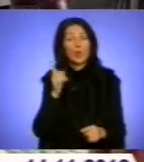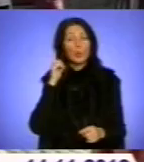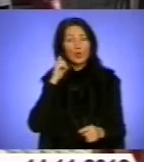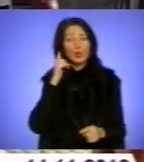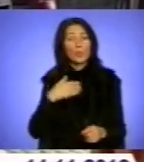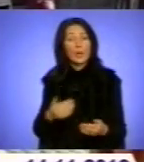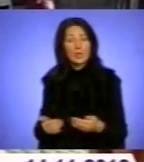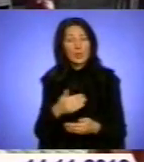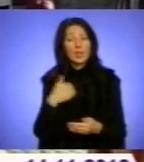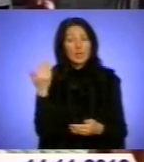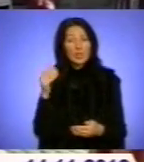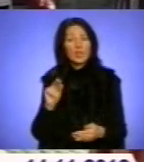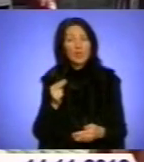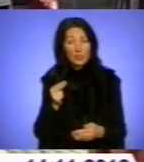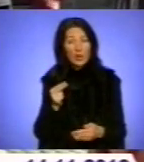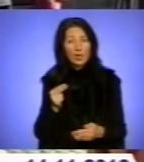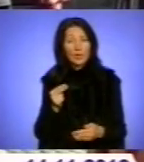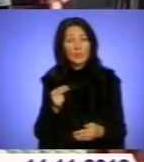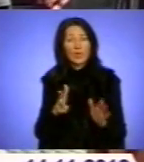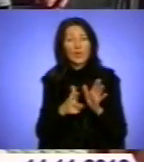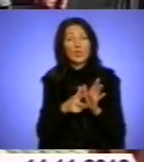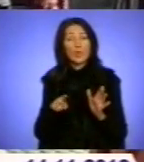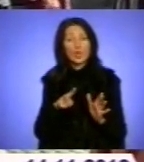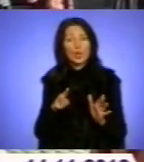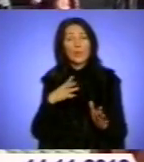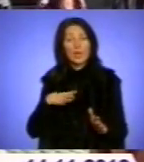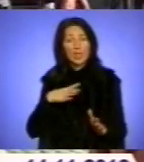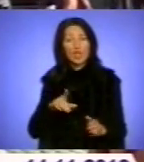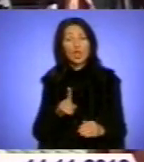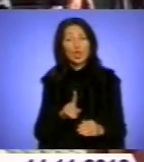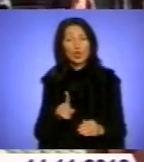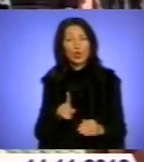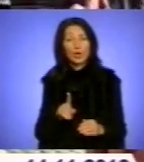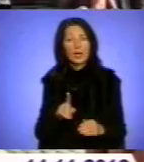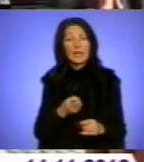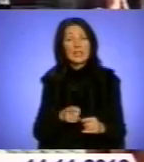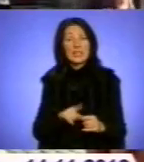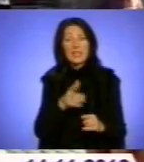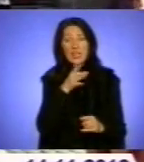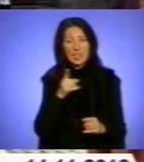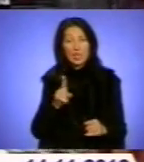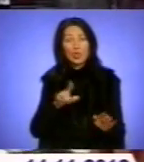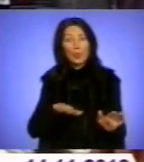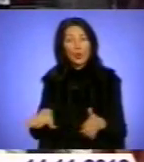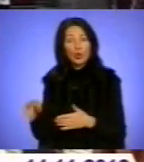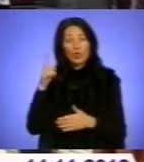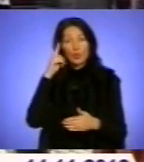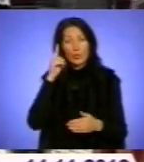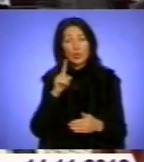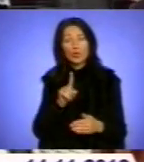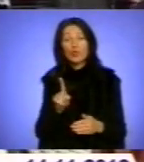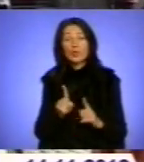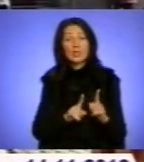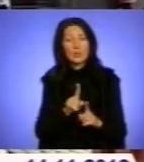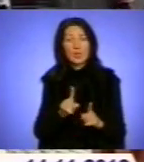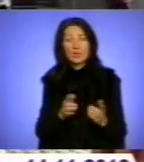збиралися прошлий раз в четвер, 8 листопада. Ми надіялися, що за цей час, що пройшов, ми думали, що щось зміниться,